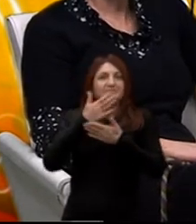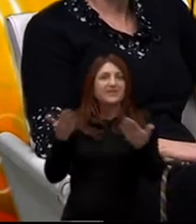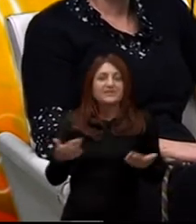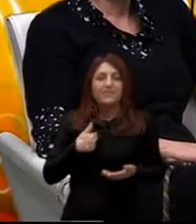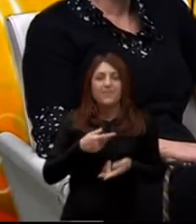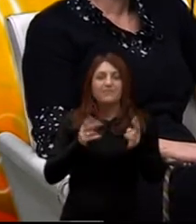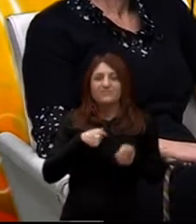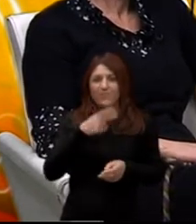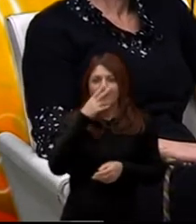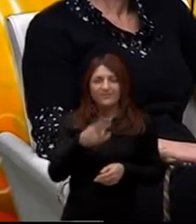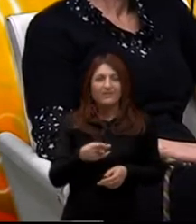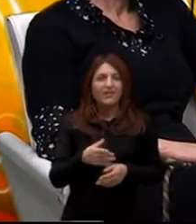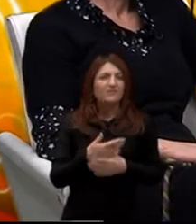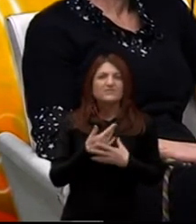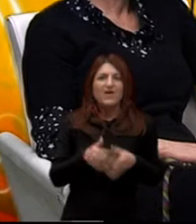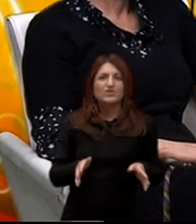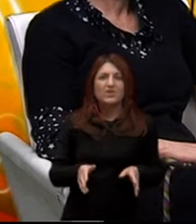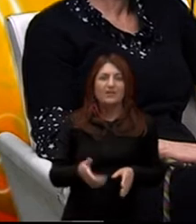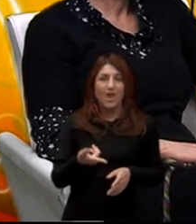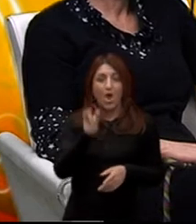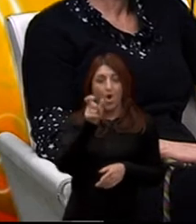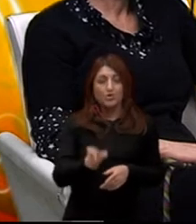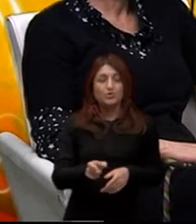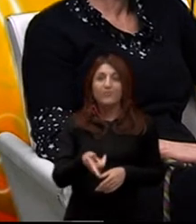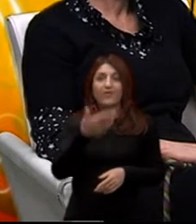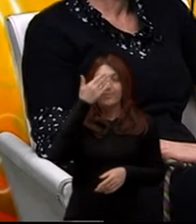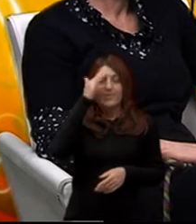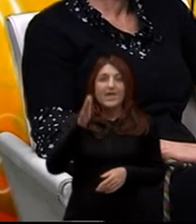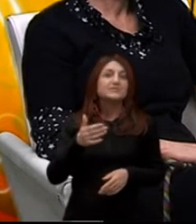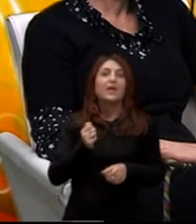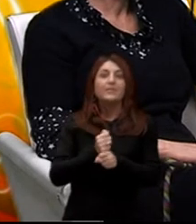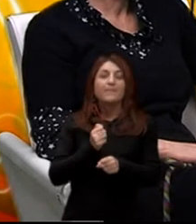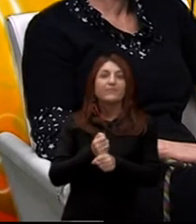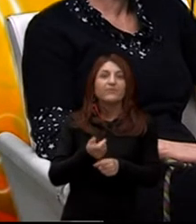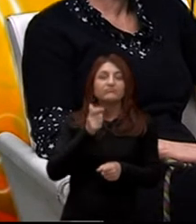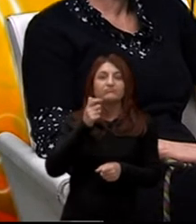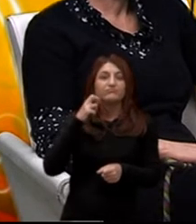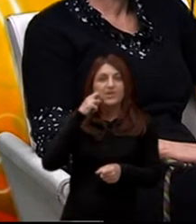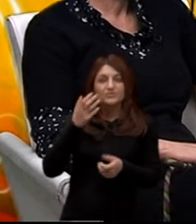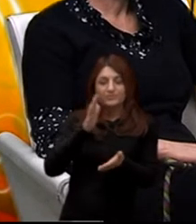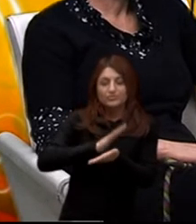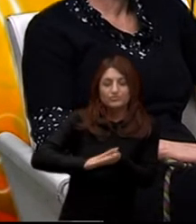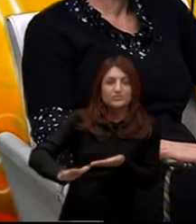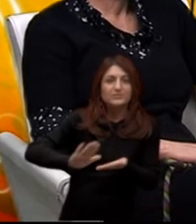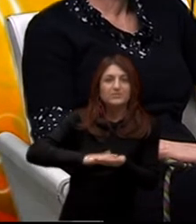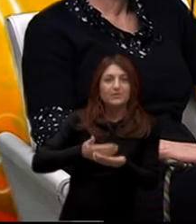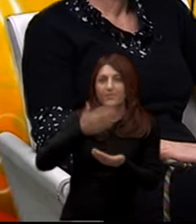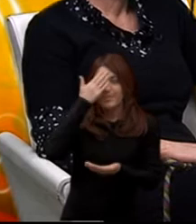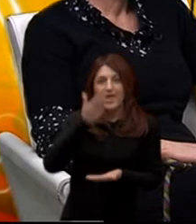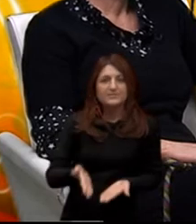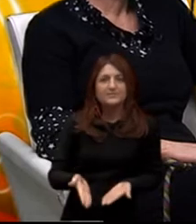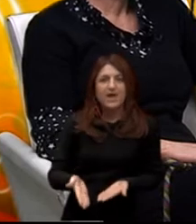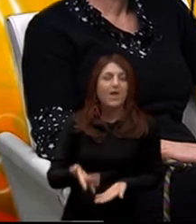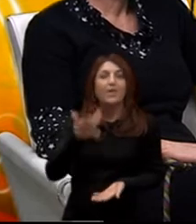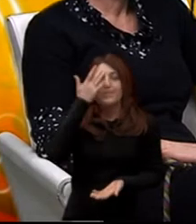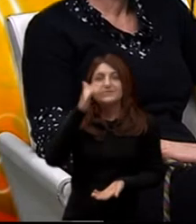vidjeti svašta, počevši od toga da osoba ne zna narezati šniclu, da ne zna si staviti,